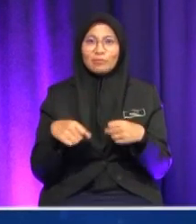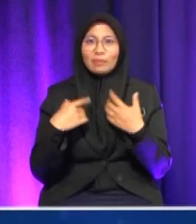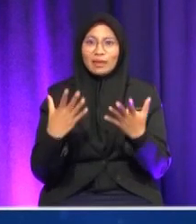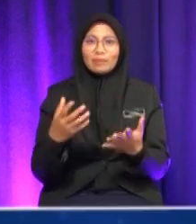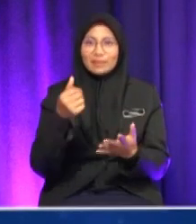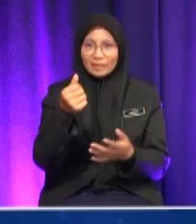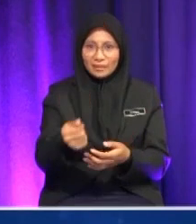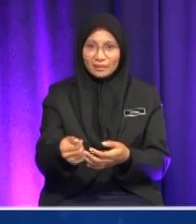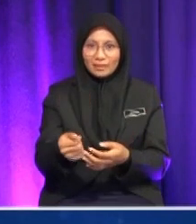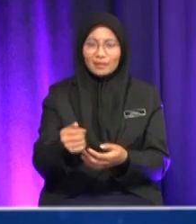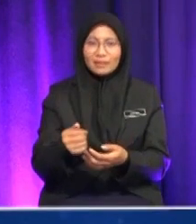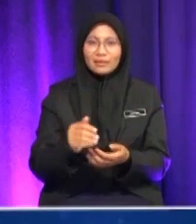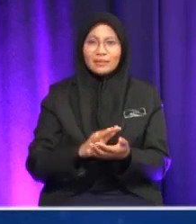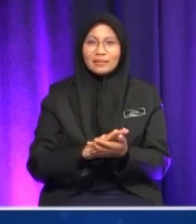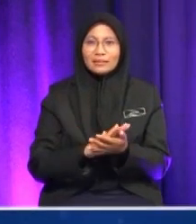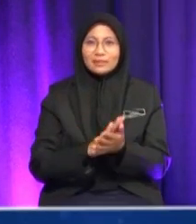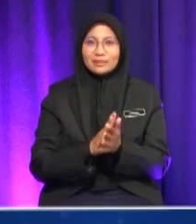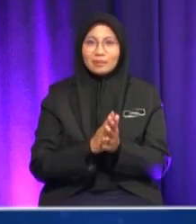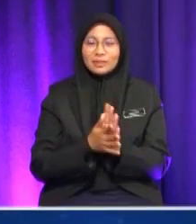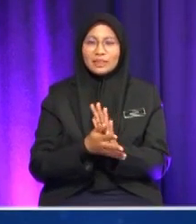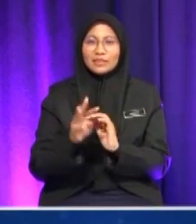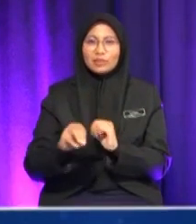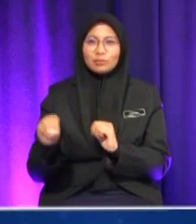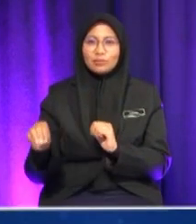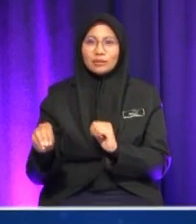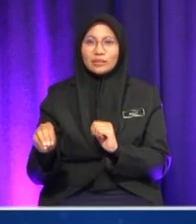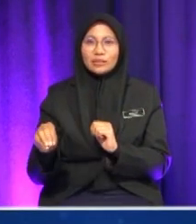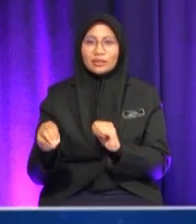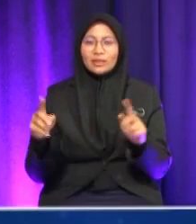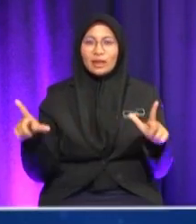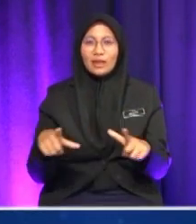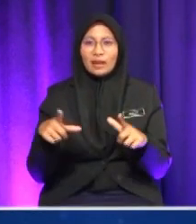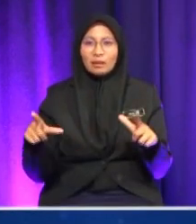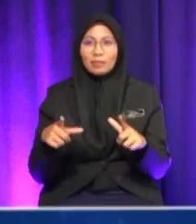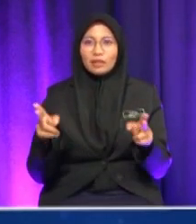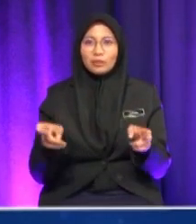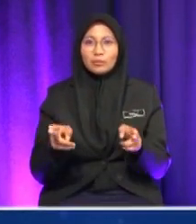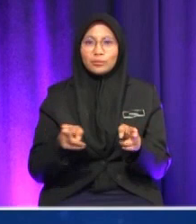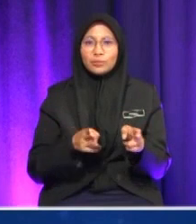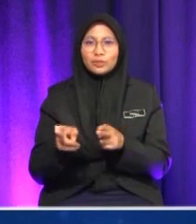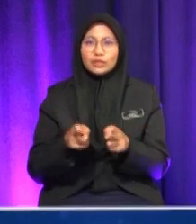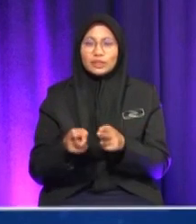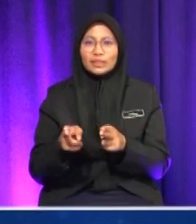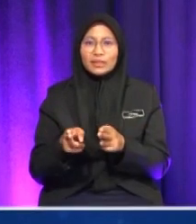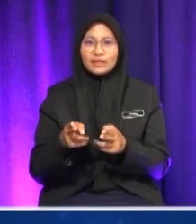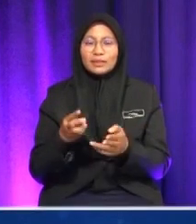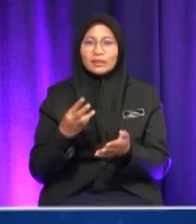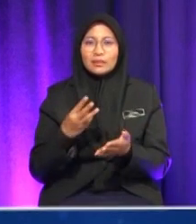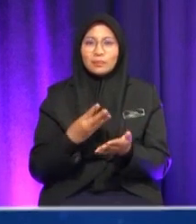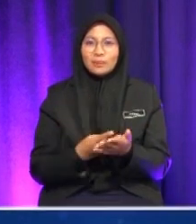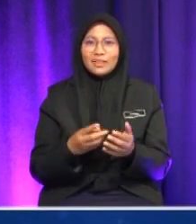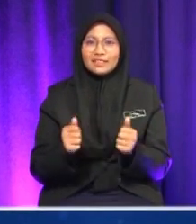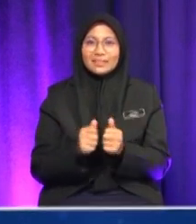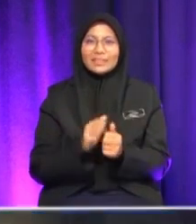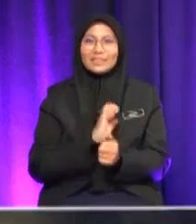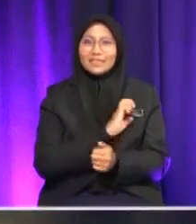sebagai seorang murid akan mengamalkan pengurusan perbelanjaan secara beretika dalam kehidupan harian? Okey, siapa nak